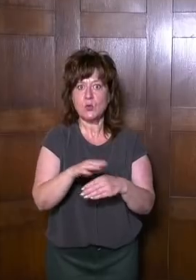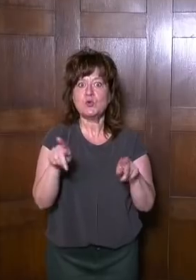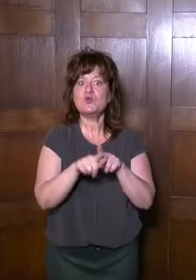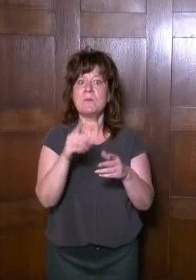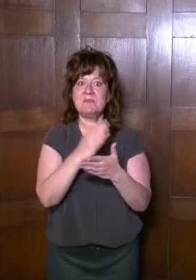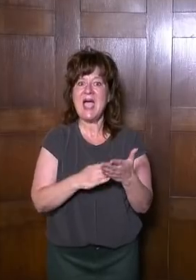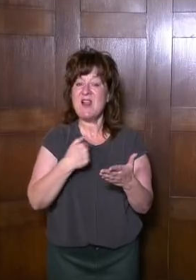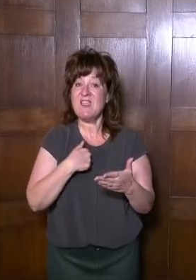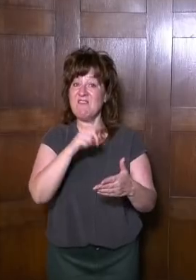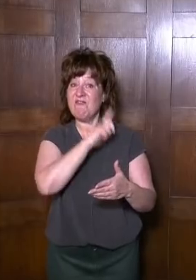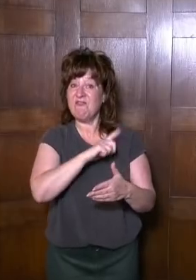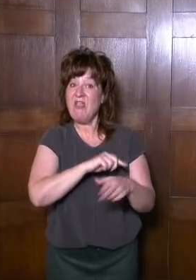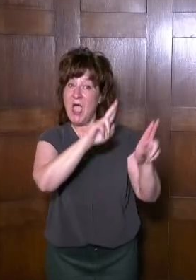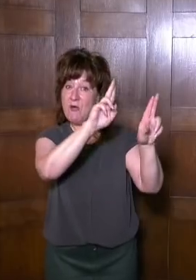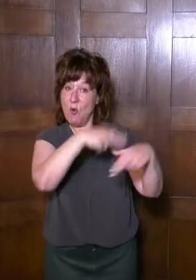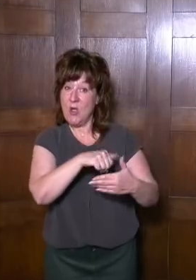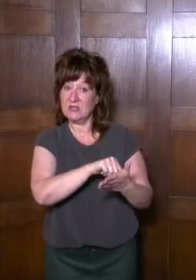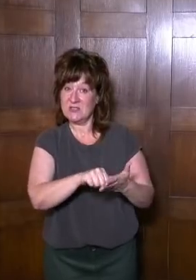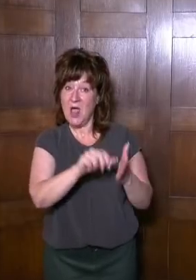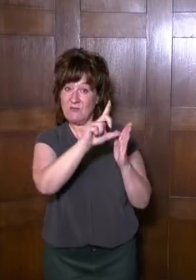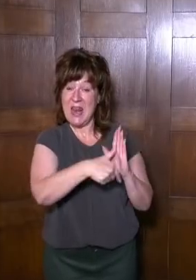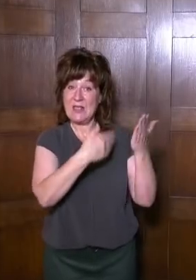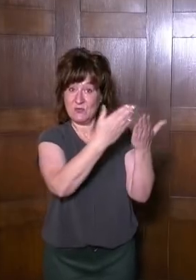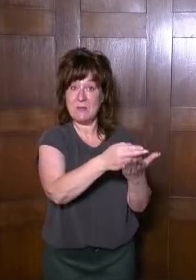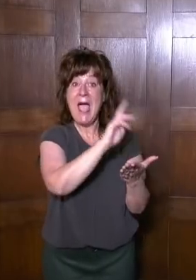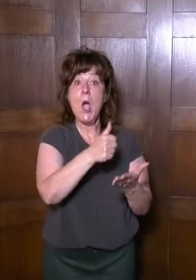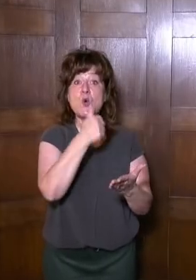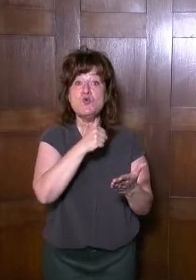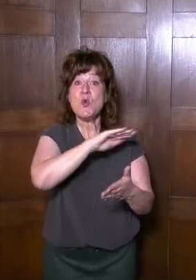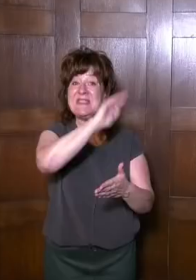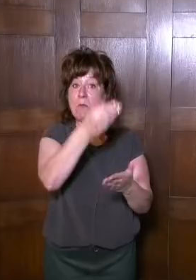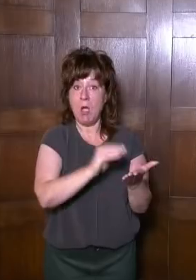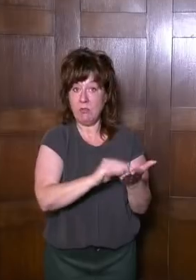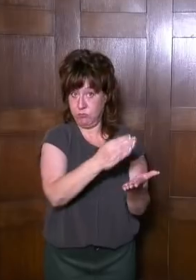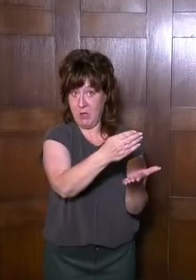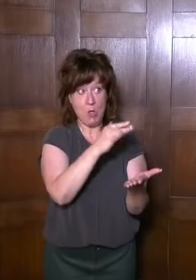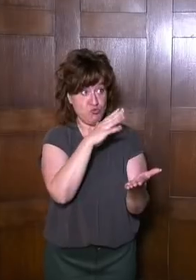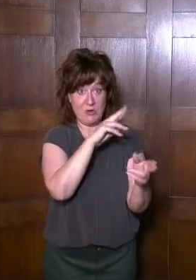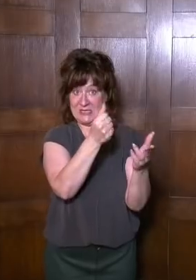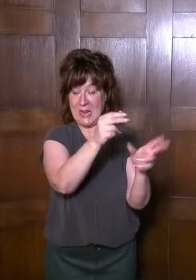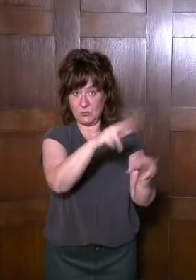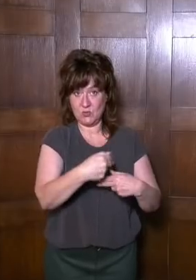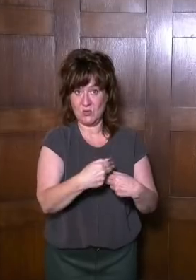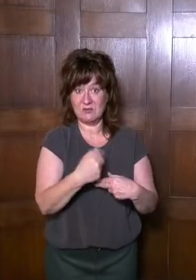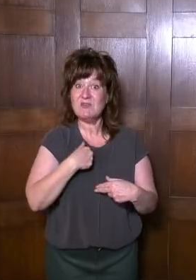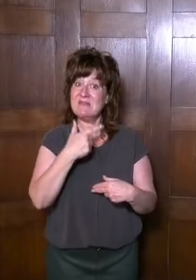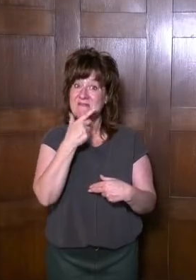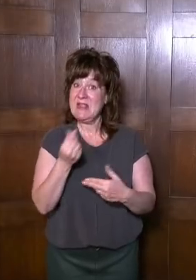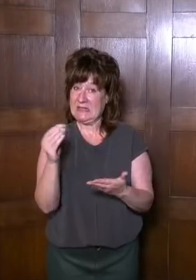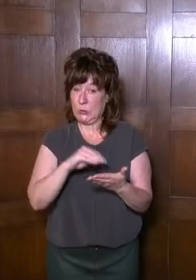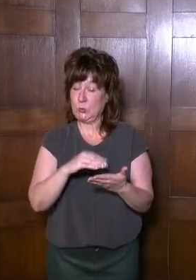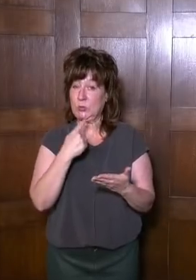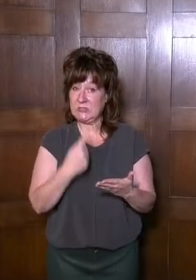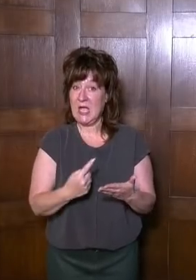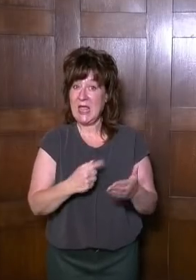noch auf Rückzahlungen von Leistungsgebern, sind auch Jugendherbergen dabei. Und wenn ich das bitte anmerken darf, wir haben